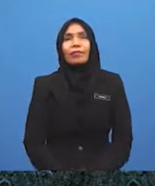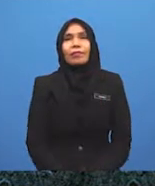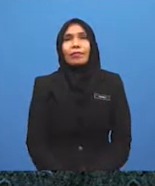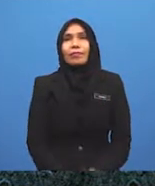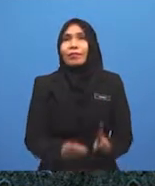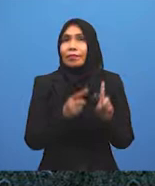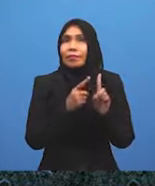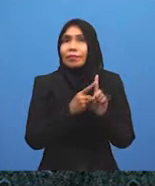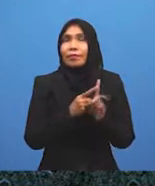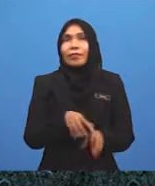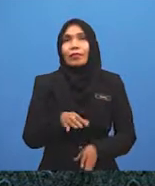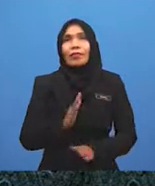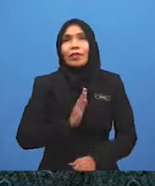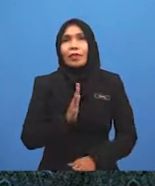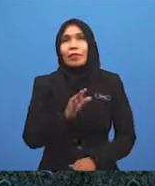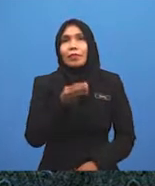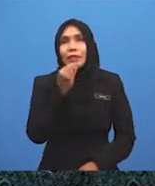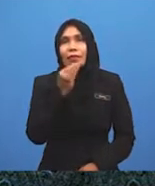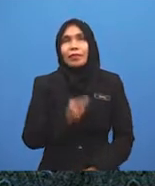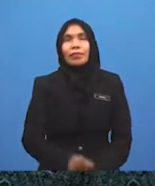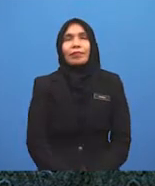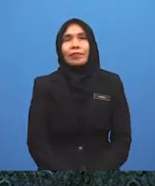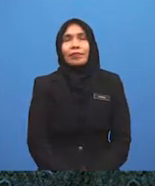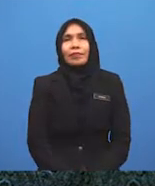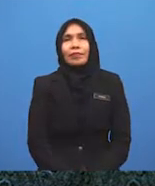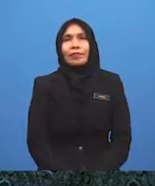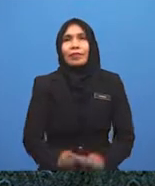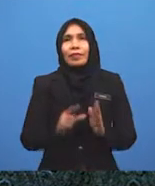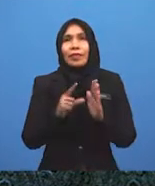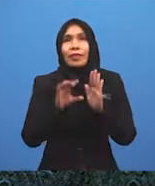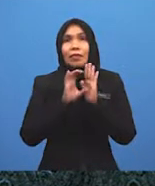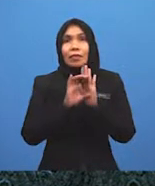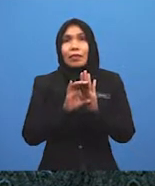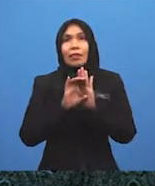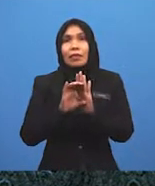ialah adab makan. Cuba